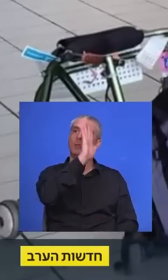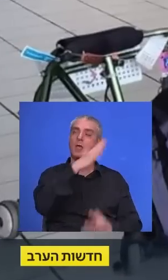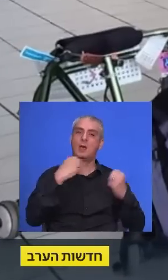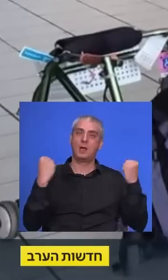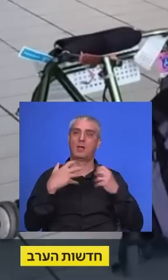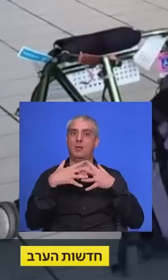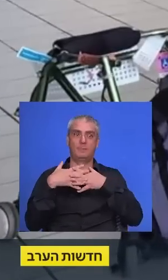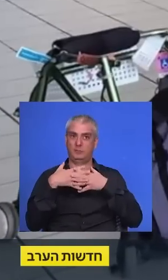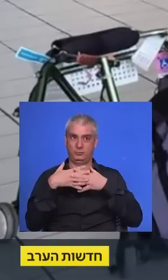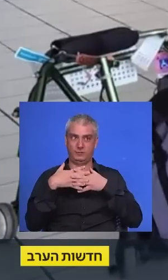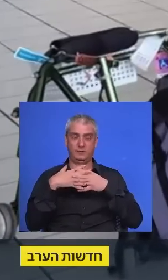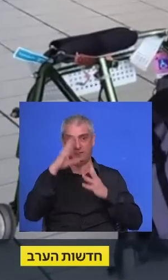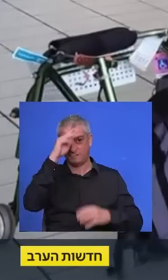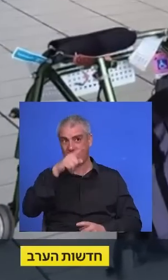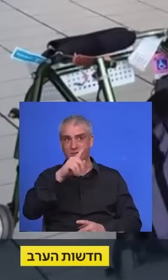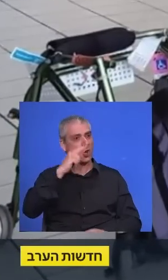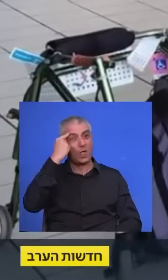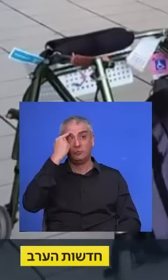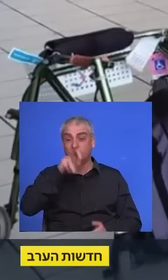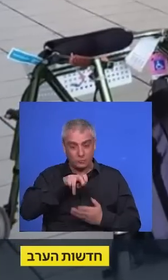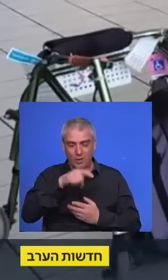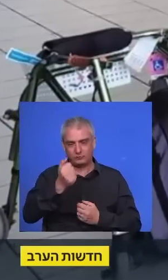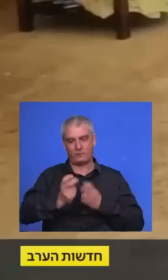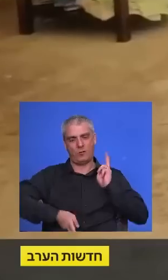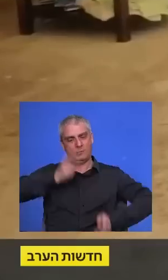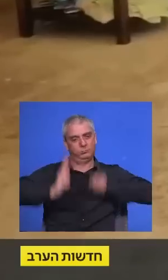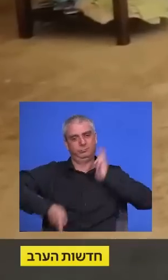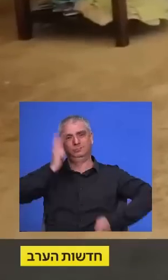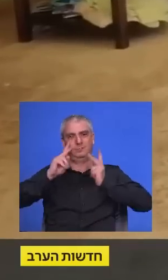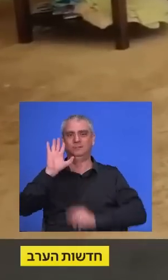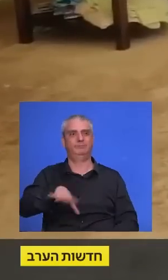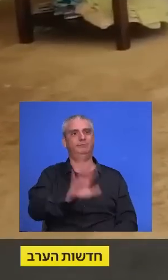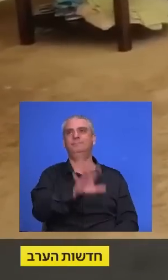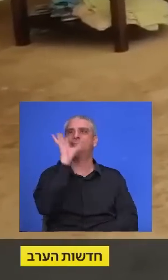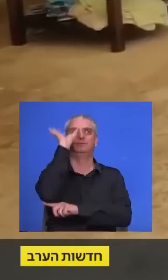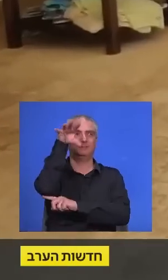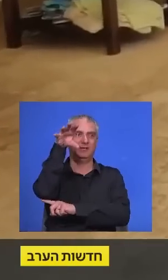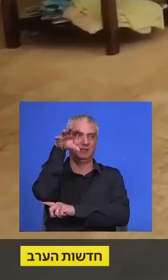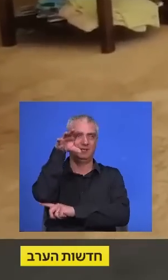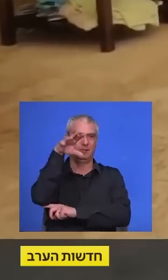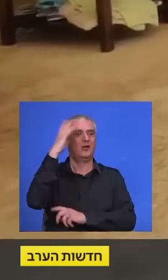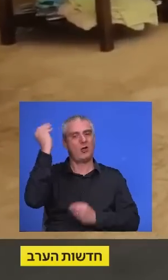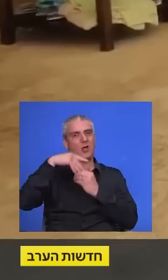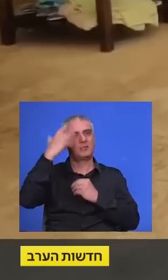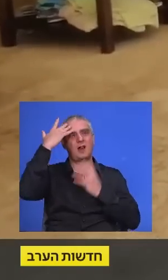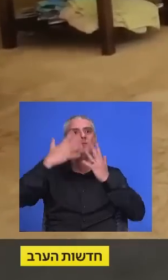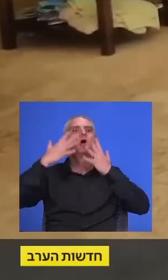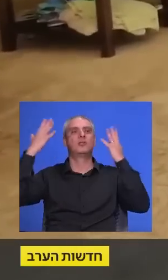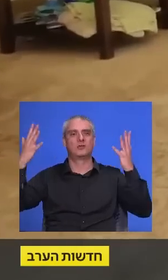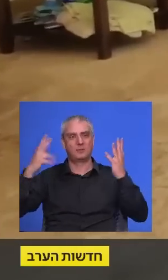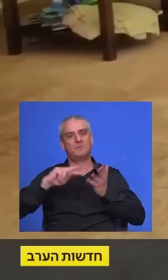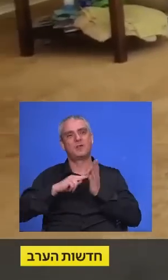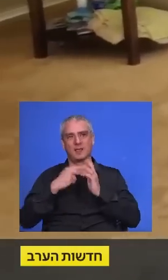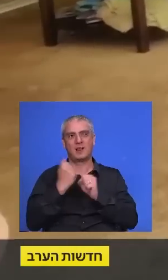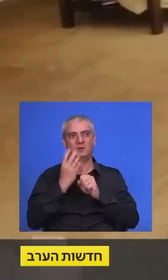הברית, לילד שאיש לא חשב שילך, ועכשיו כבר רץ ומחדרר, יש עוד חלומות גדולים, ודברים